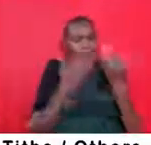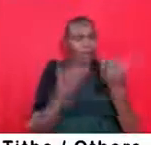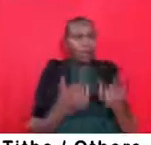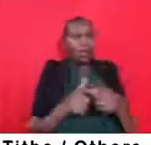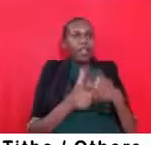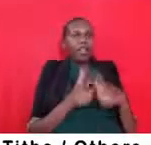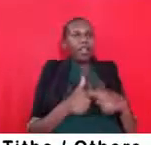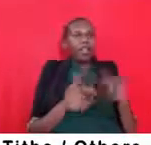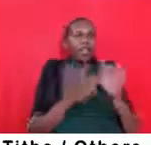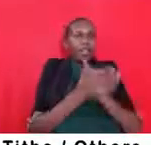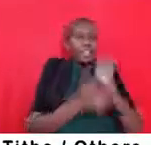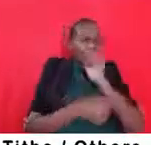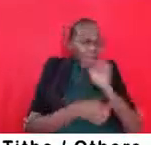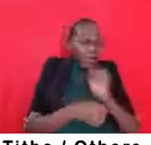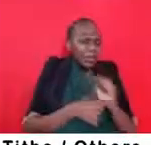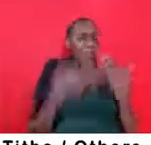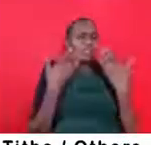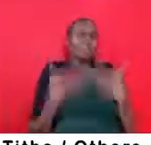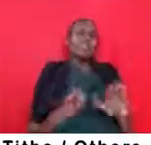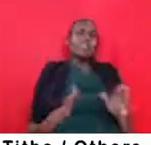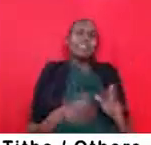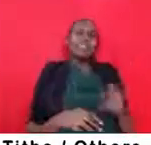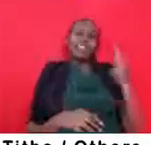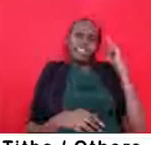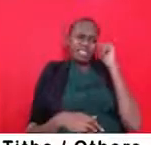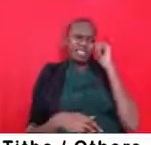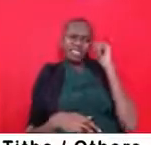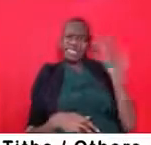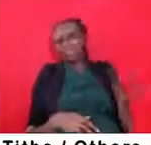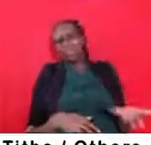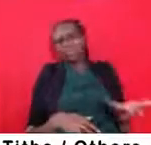Abraham wakati huo alikuwa ni guka. Anashindwa,